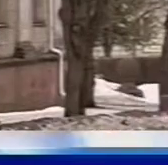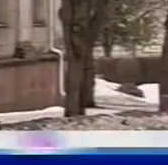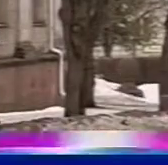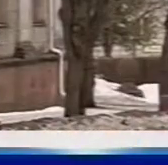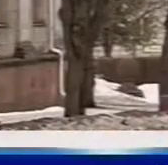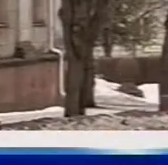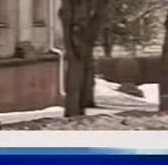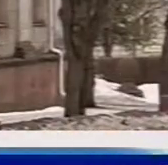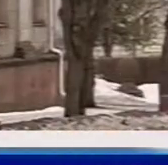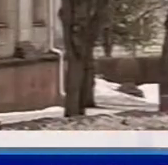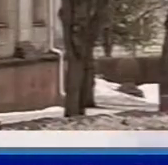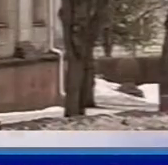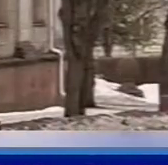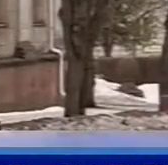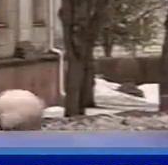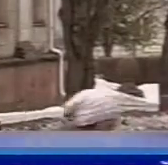МУЗЫКАЛЬНАЯ ЗАСТАВКА